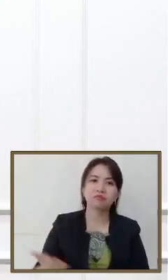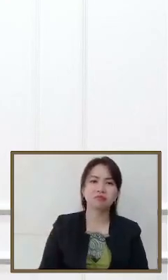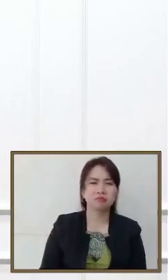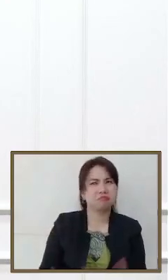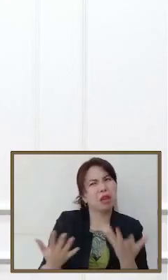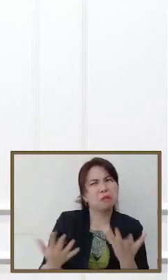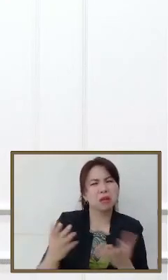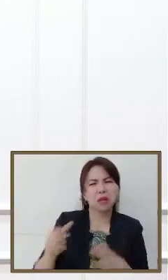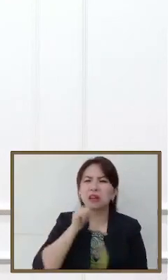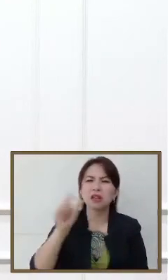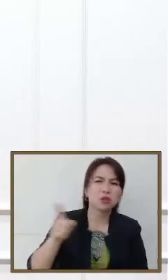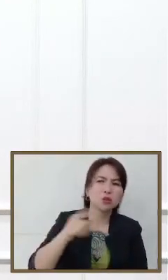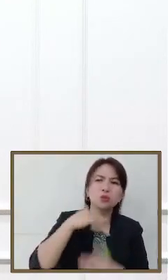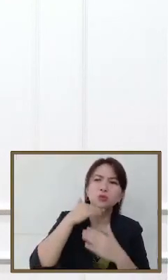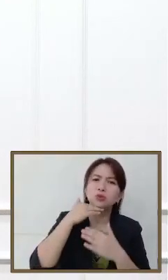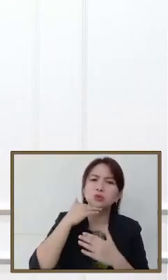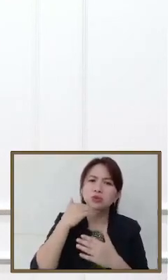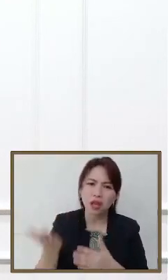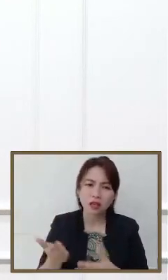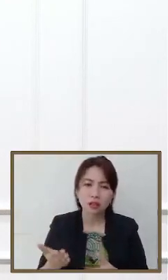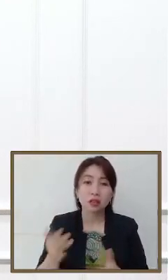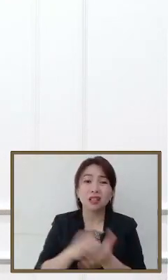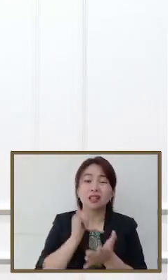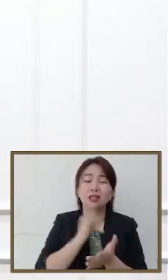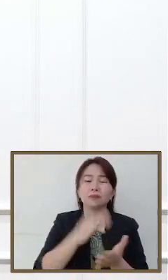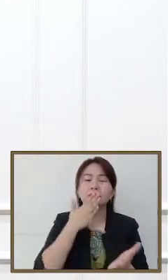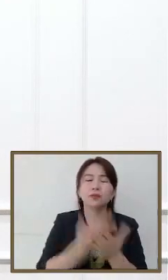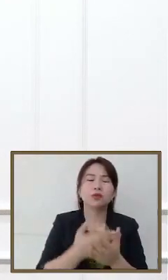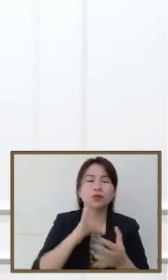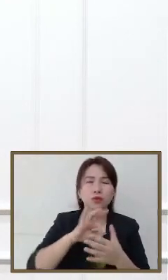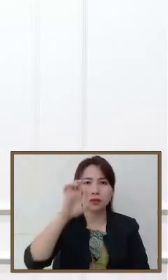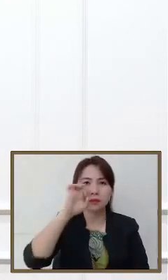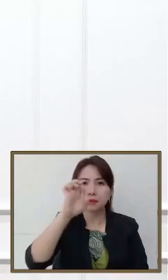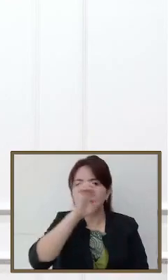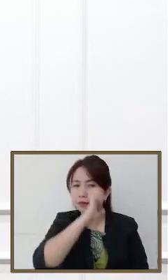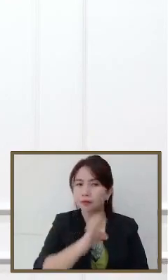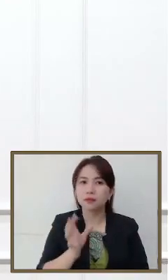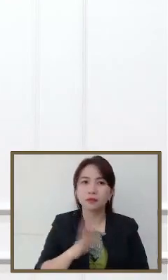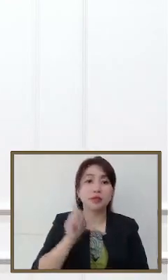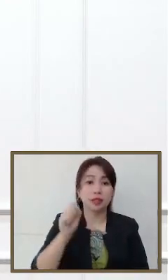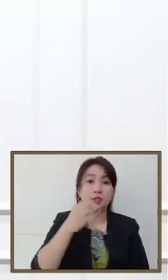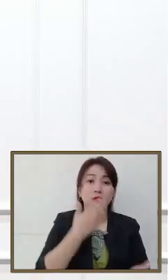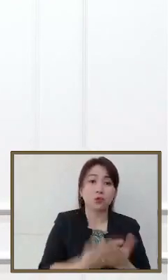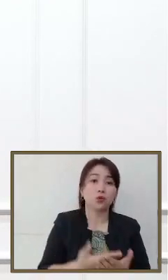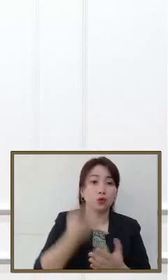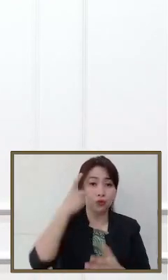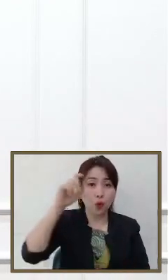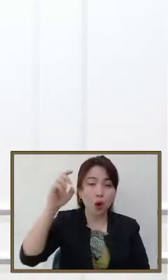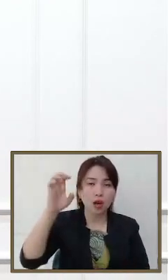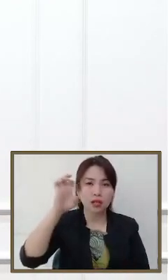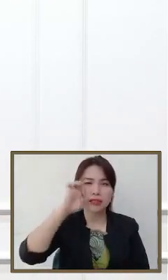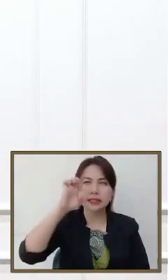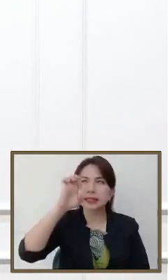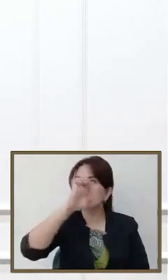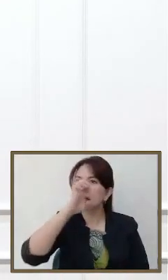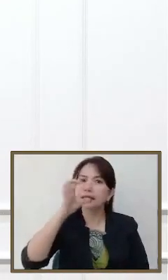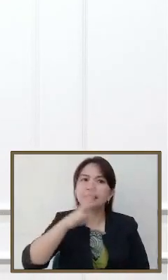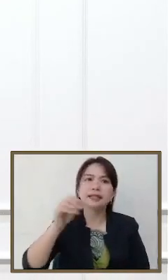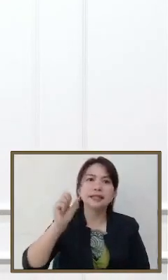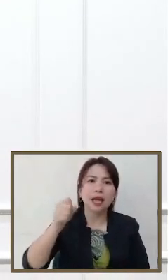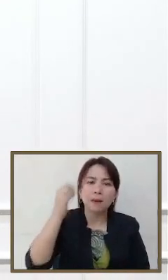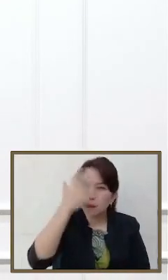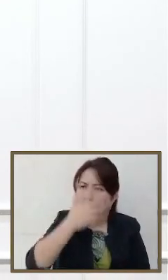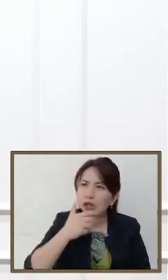naman good for the eyes good for food pleasant to the eyes attractive ang